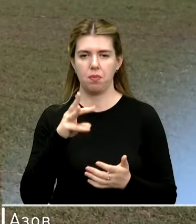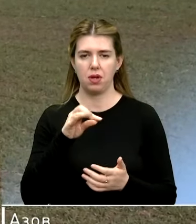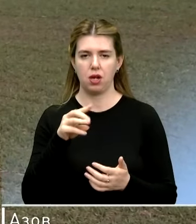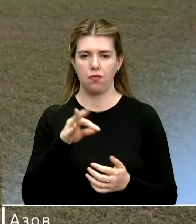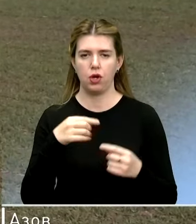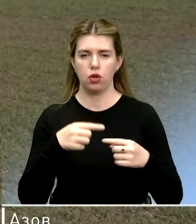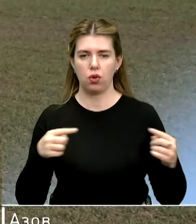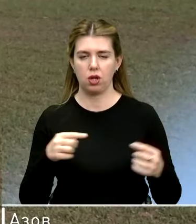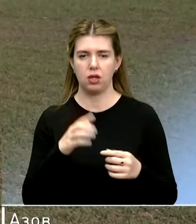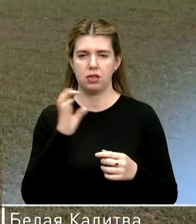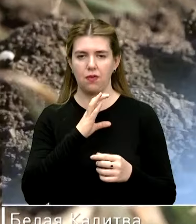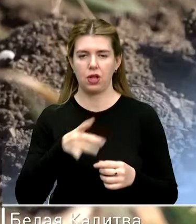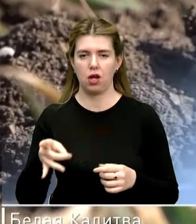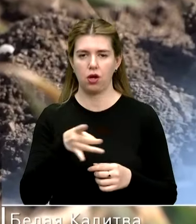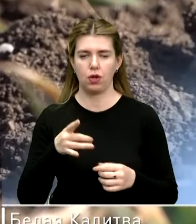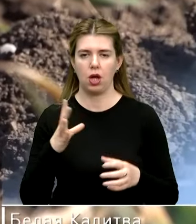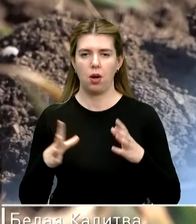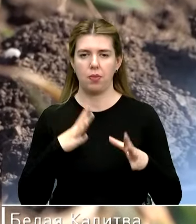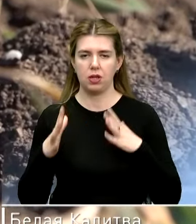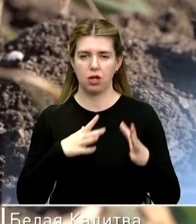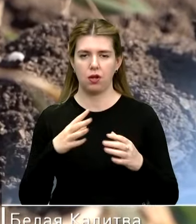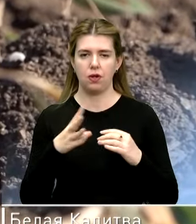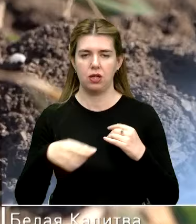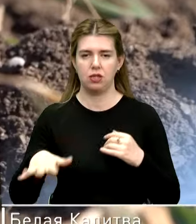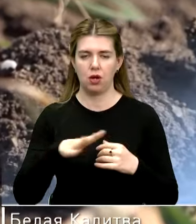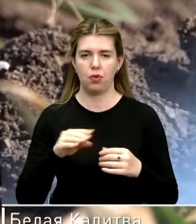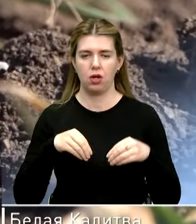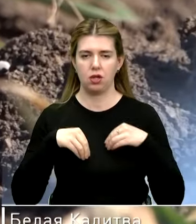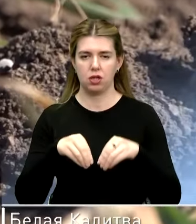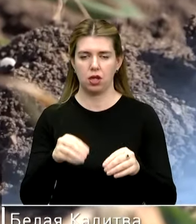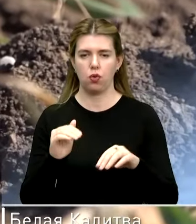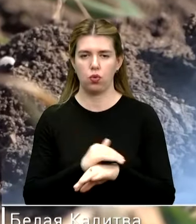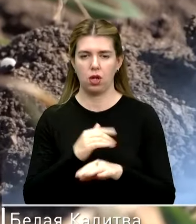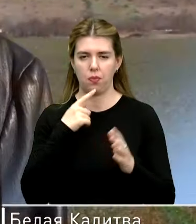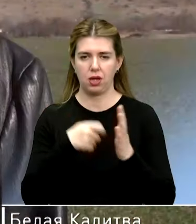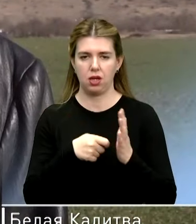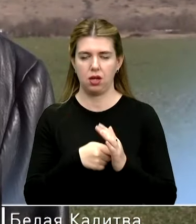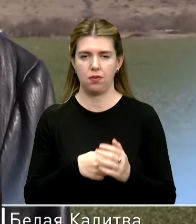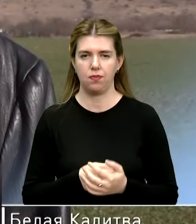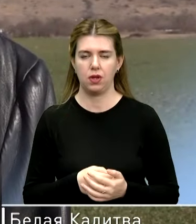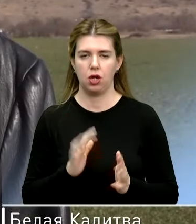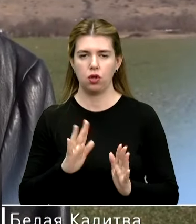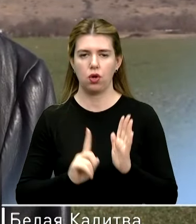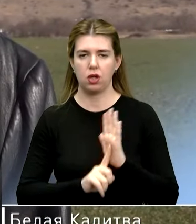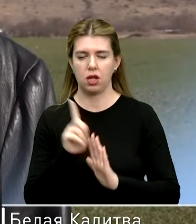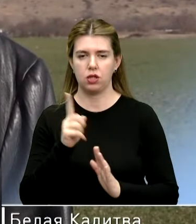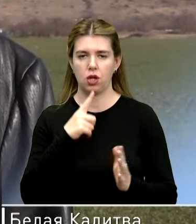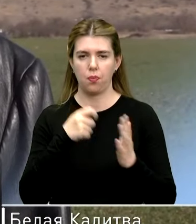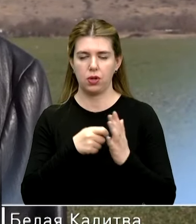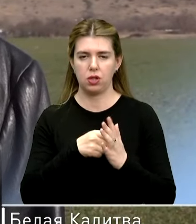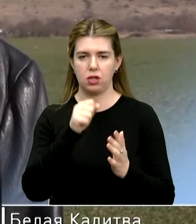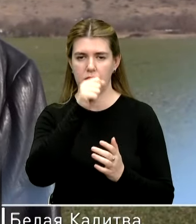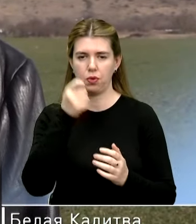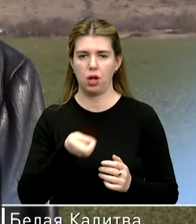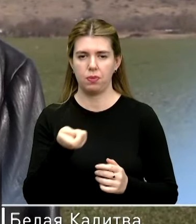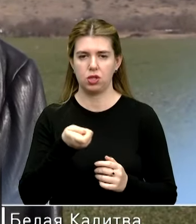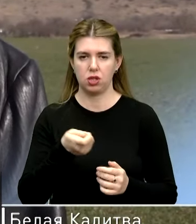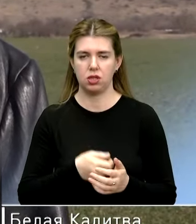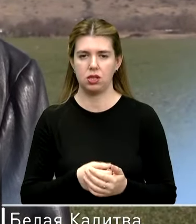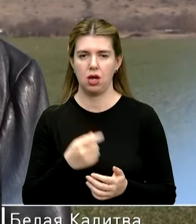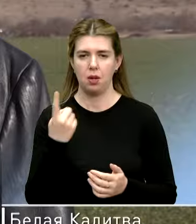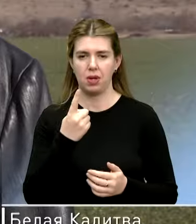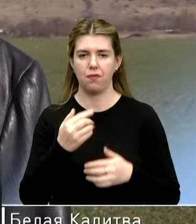Миллеровском и других северных районах подготавливают почву и раскладывают удобрения. Только начали подгонку озимой пшеницы, значит,